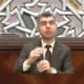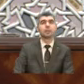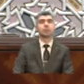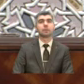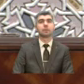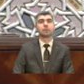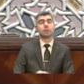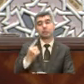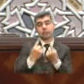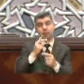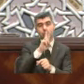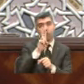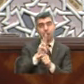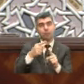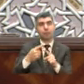من تعقيب إضافي؟